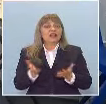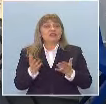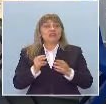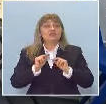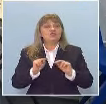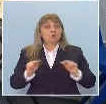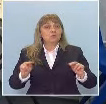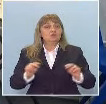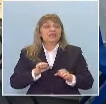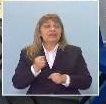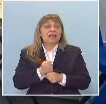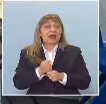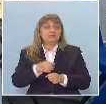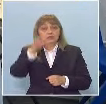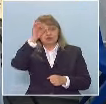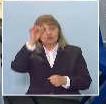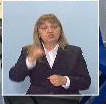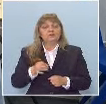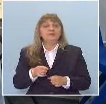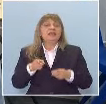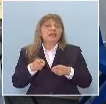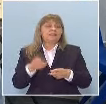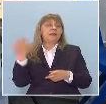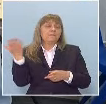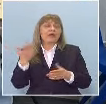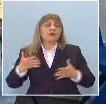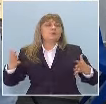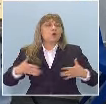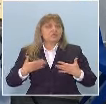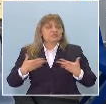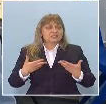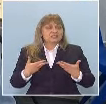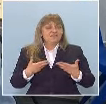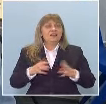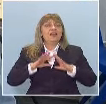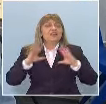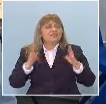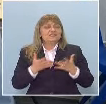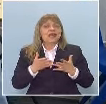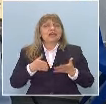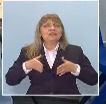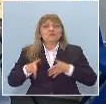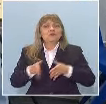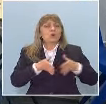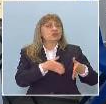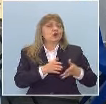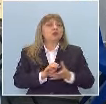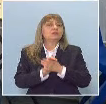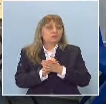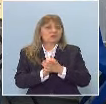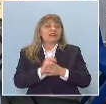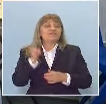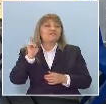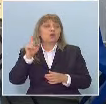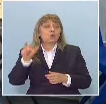ученици. В интерес на истината, те бяха изключително щастливи. Навсякъде по коридорите поздравяваха учителите за това, което